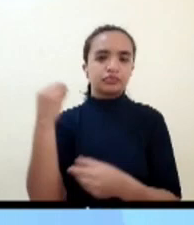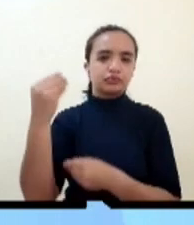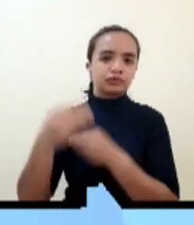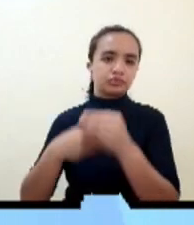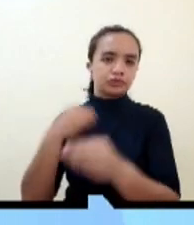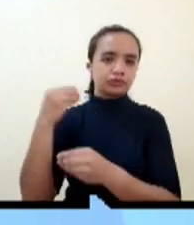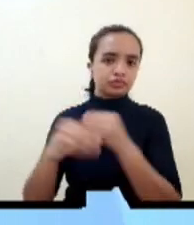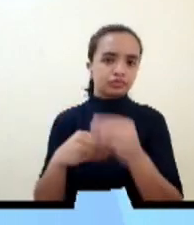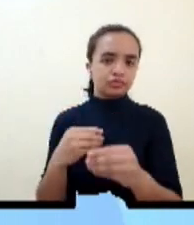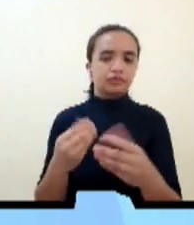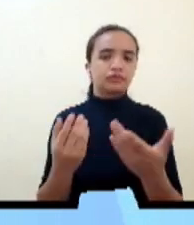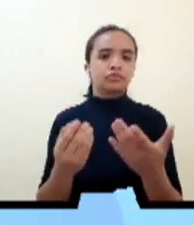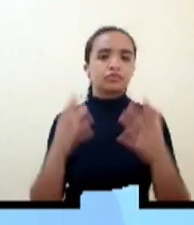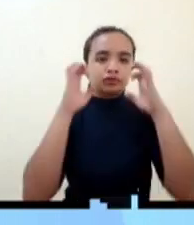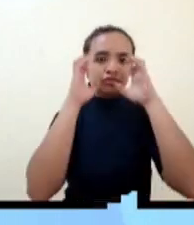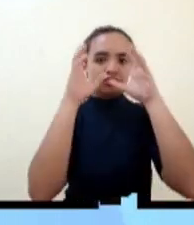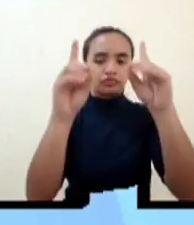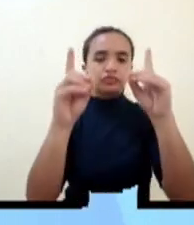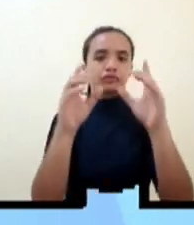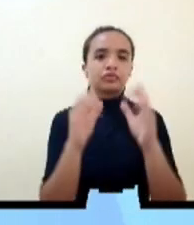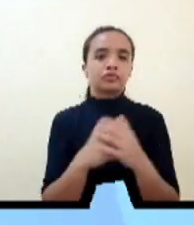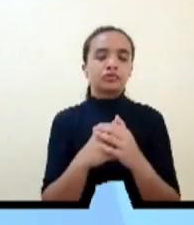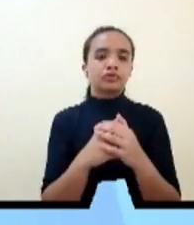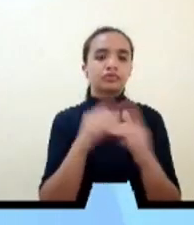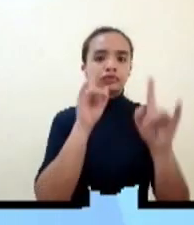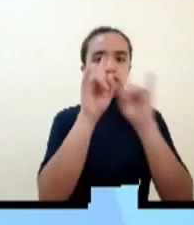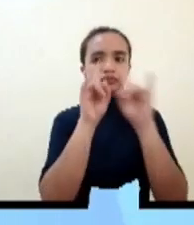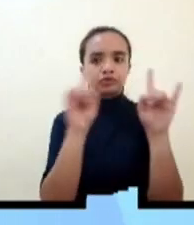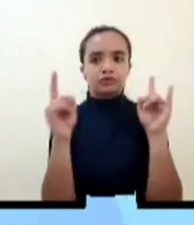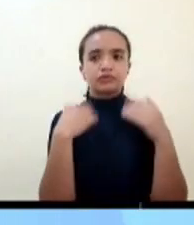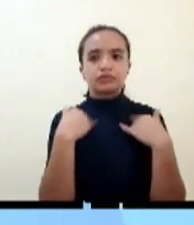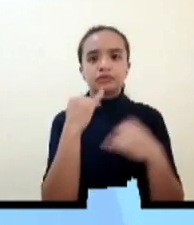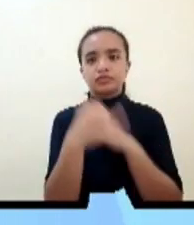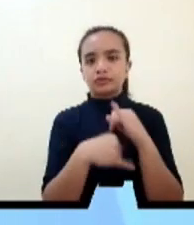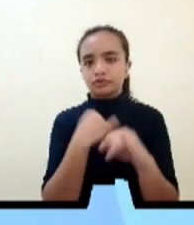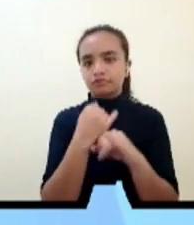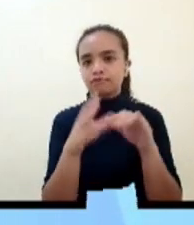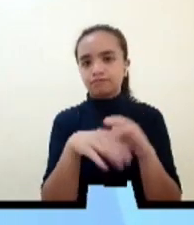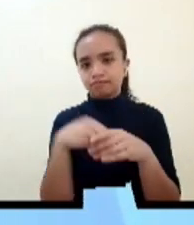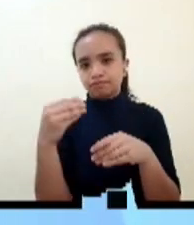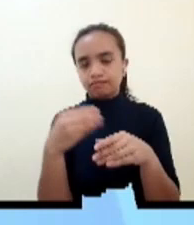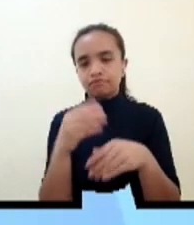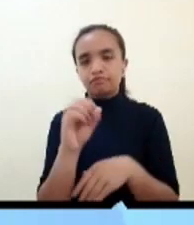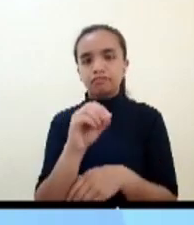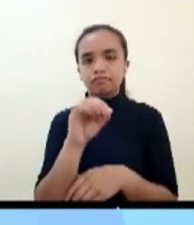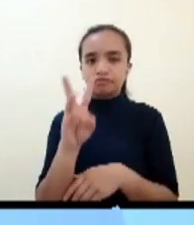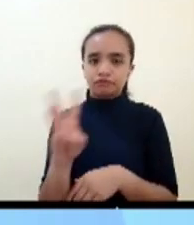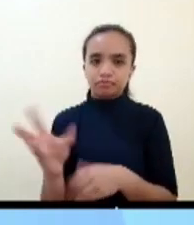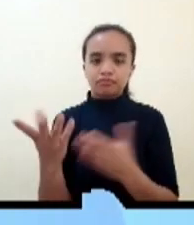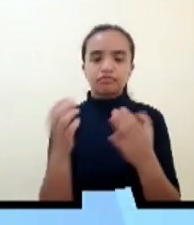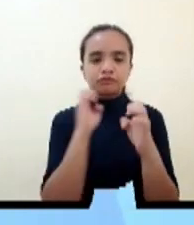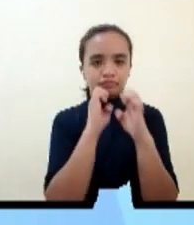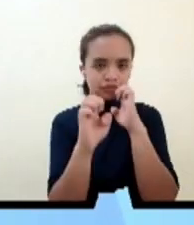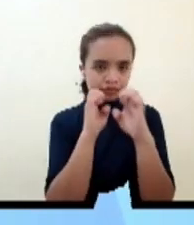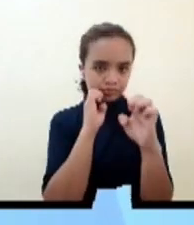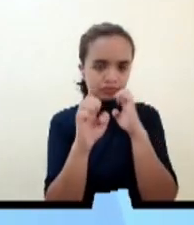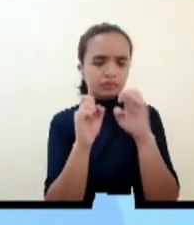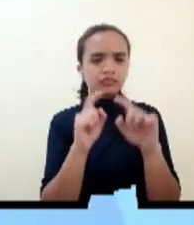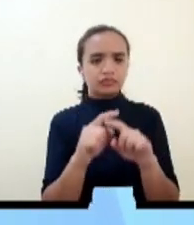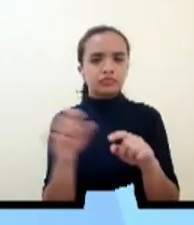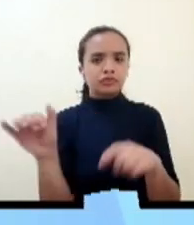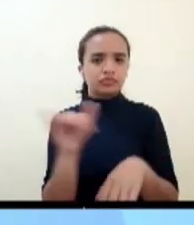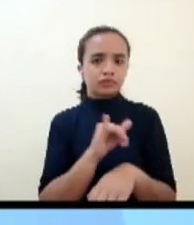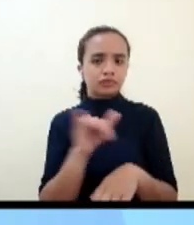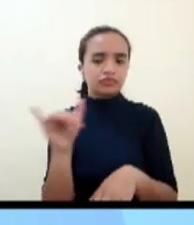campaign, no. Mm-hmm. And of course, meron tayong international outreach programs na binibisita natin ng overseas Filipino communities, sa mga embassies. And of course, itong